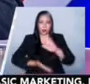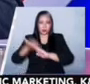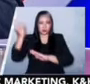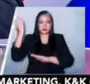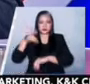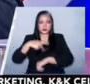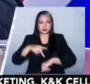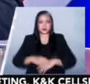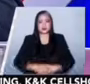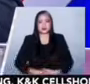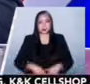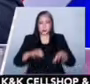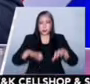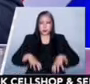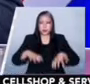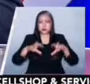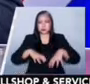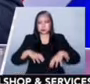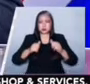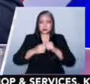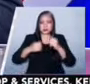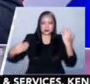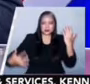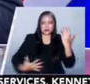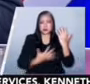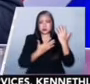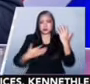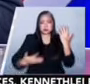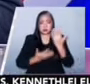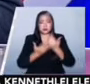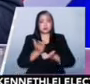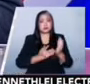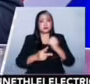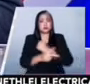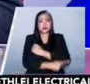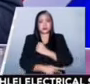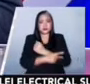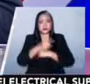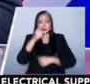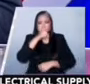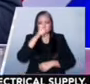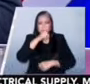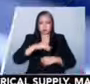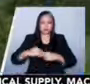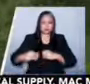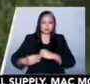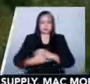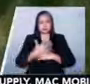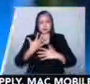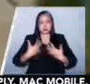habagat, napuruan po ang ilang probinsya sa Luzon. Darito ang unang balita.